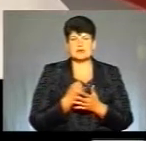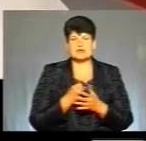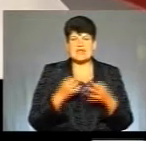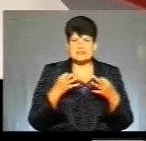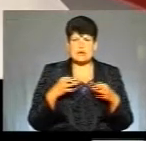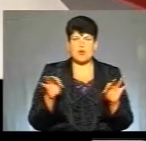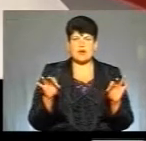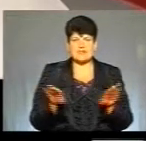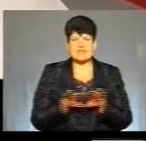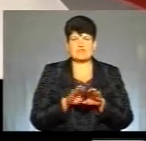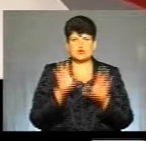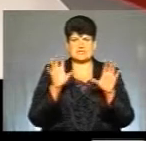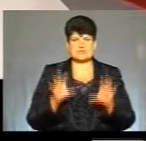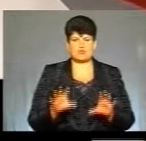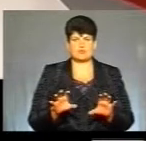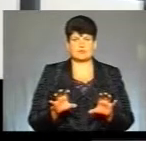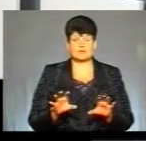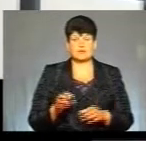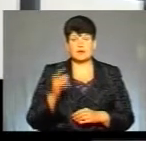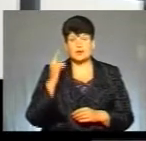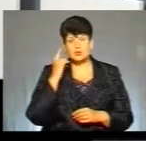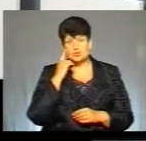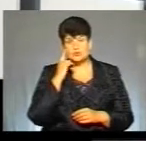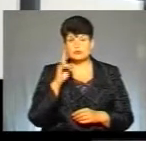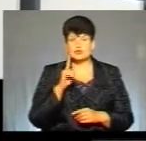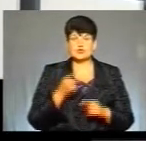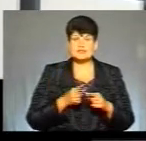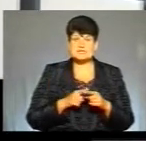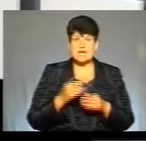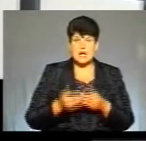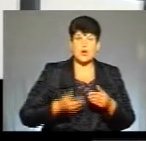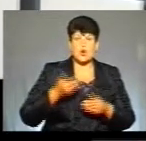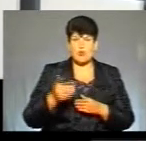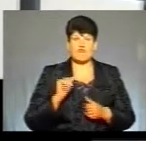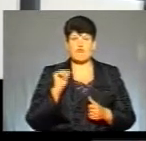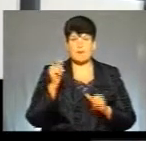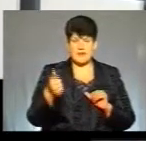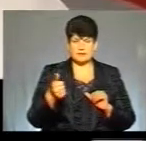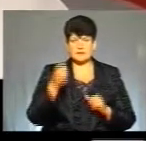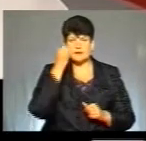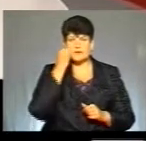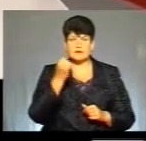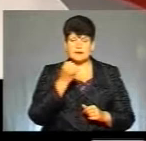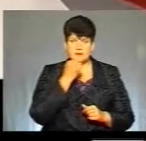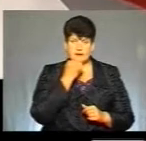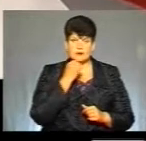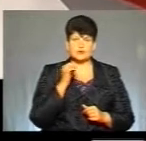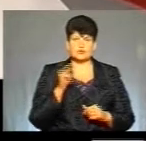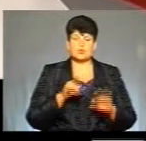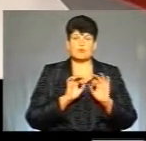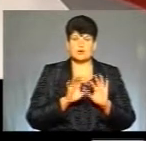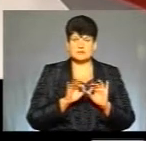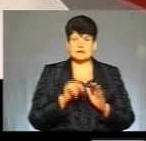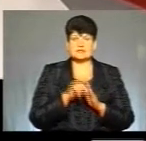рівності перед законом? Думаю, що це крок вперед. Я вам дуже дякую, що пояснили, що